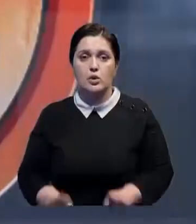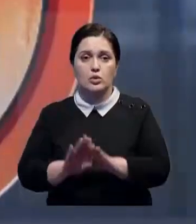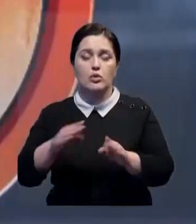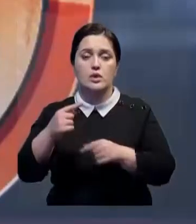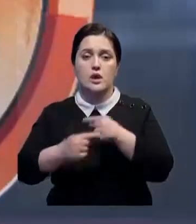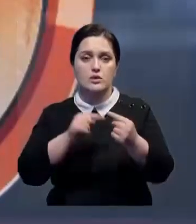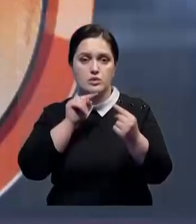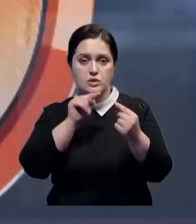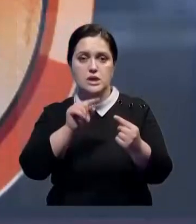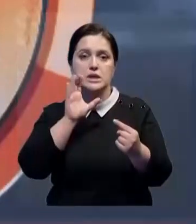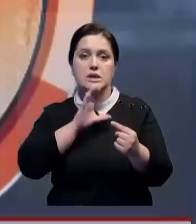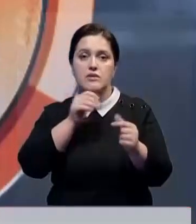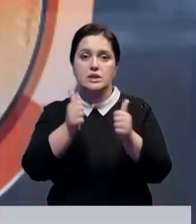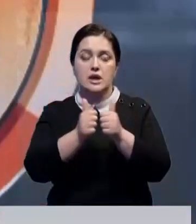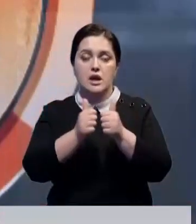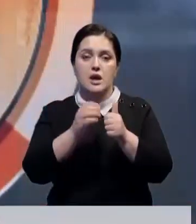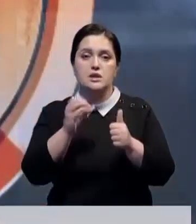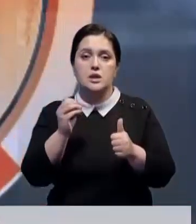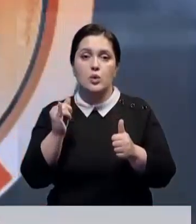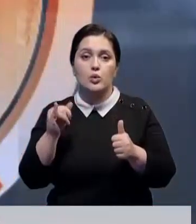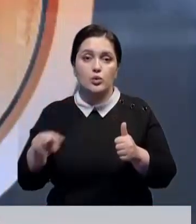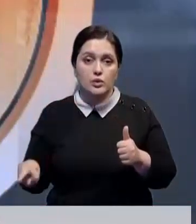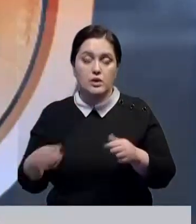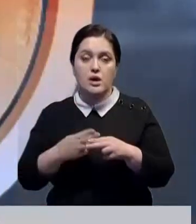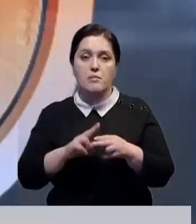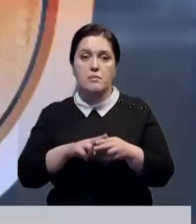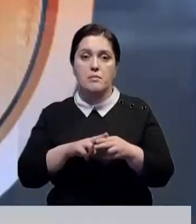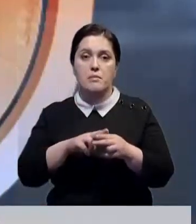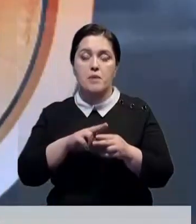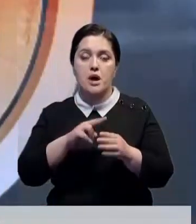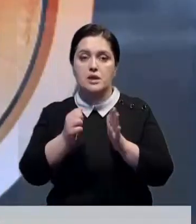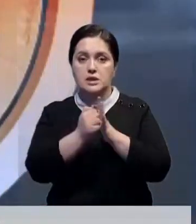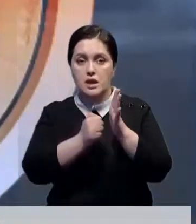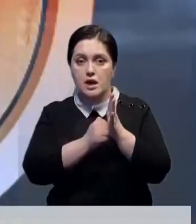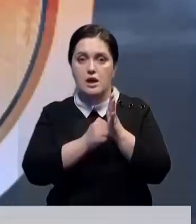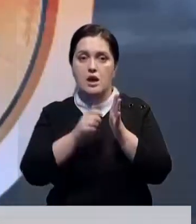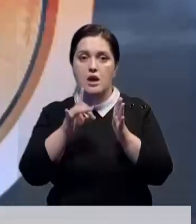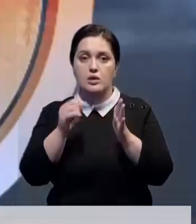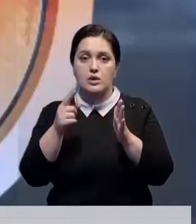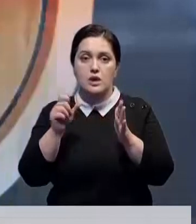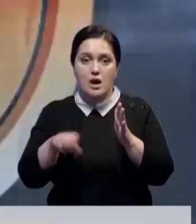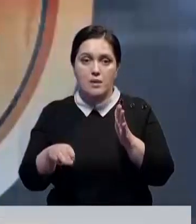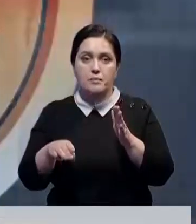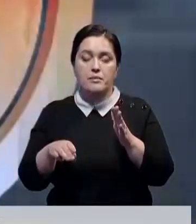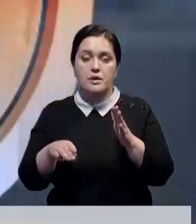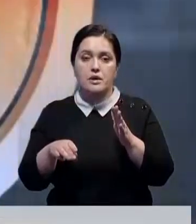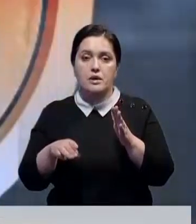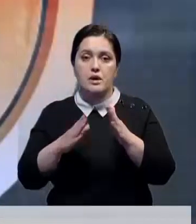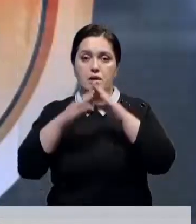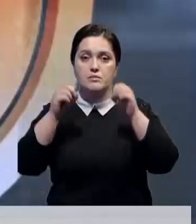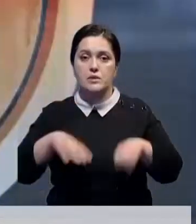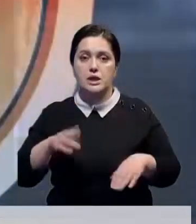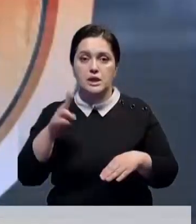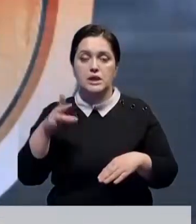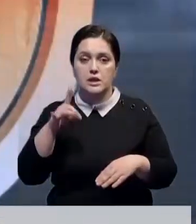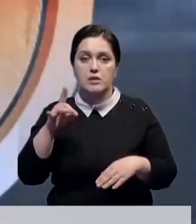Традиционно осудил действия северного соседа и Сеул. По сообщению местного издания Ренхаб со ссылкой на анонимный источник, текущий запуск КНДР